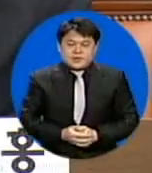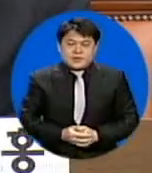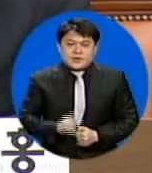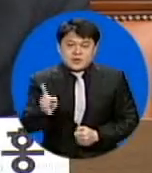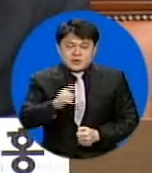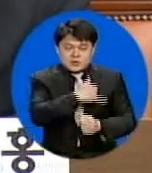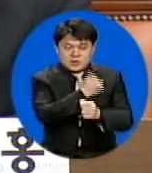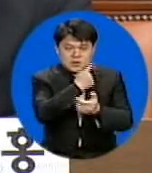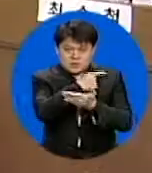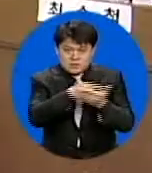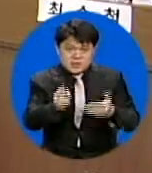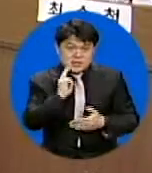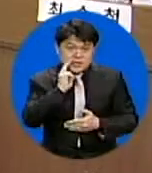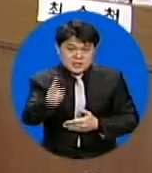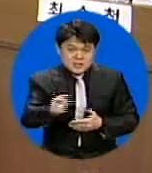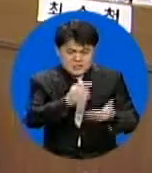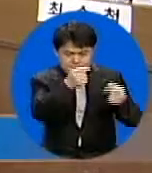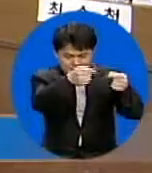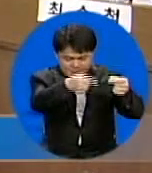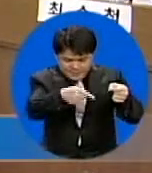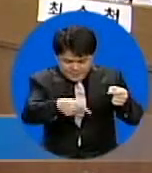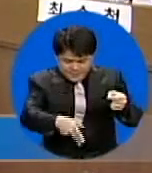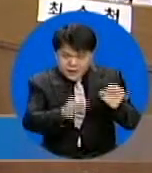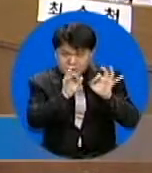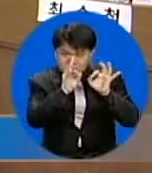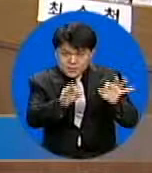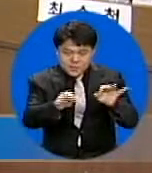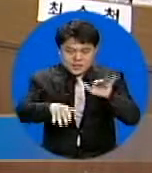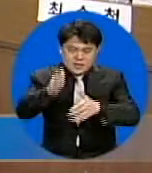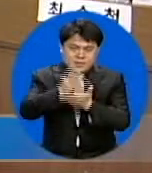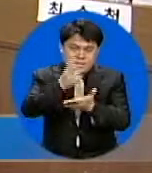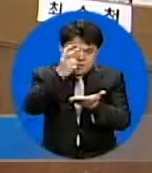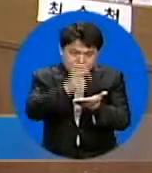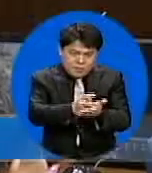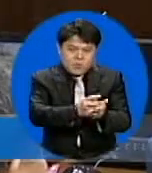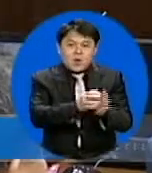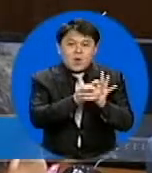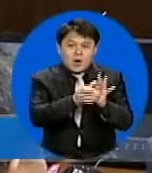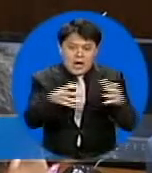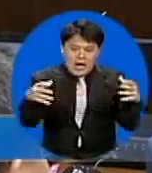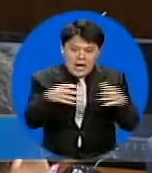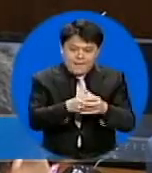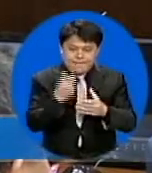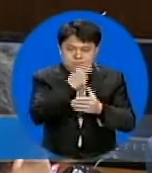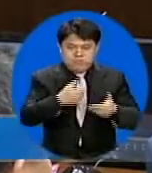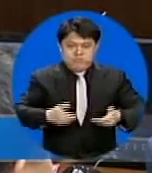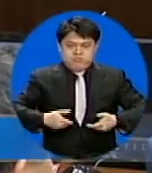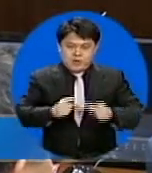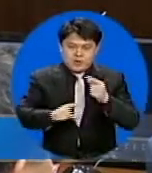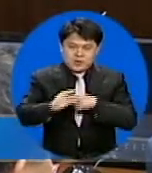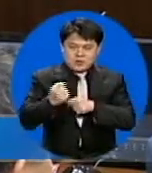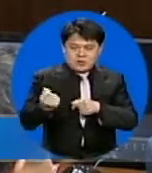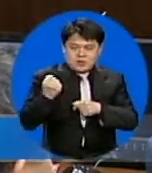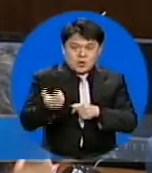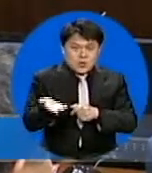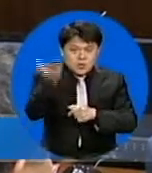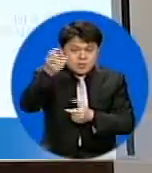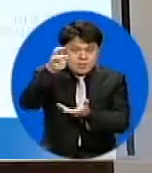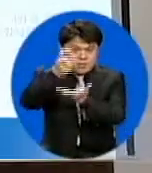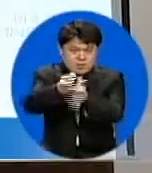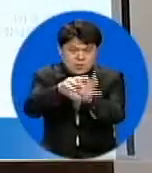토론자들은 인권 침해가 심한 조항일수록 차별금지법에 포함해 보호해야 하고 보다 강력한 상위법으로서